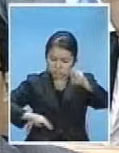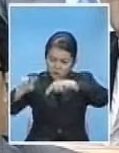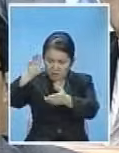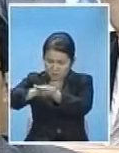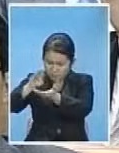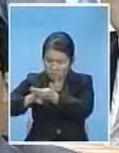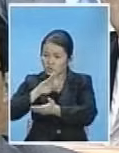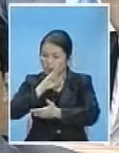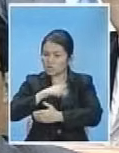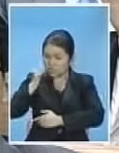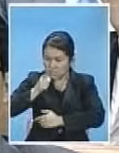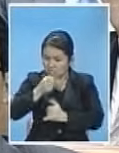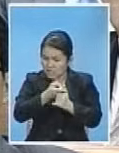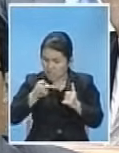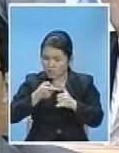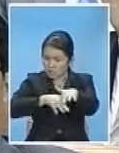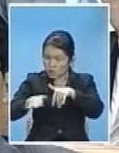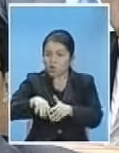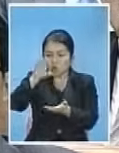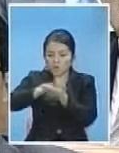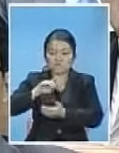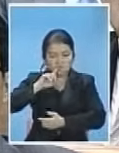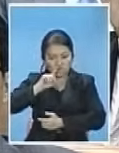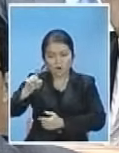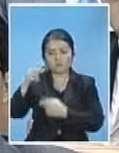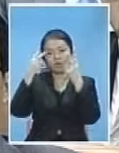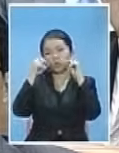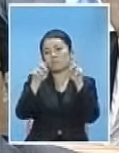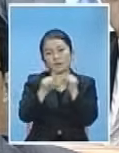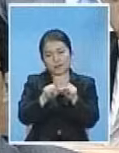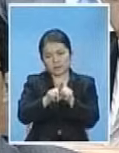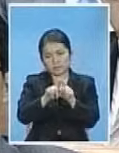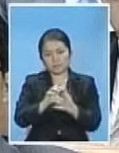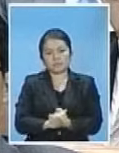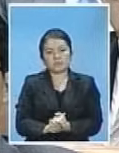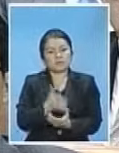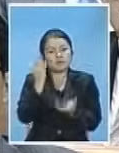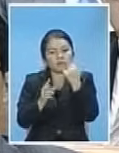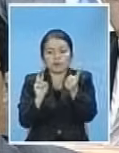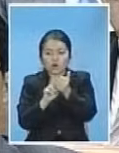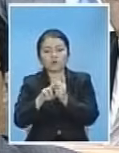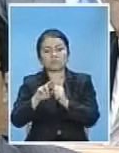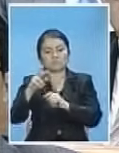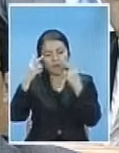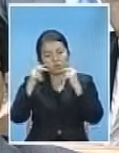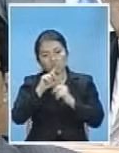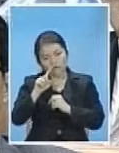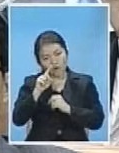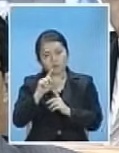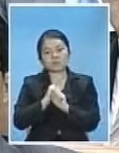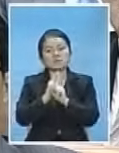ถ้าปรากฏว่าเป็นความจริงต้องดำเนินคดีกับนายกรัฐมนตรีหรือรองนายกรัฐมนตรีเพราะฉะ